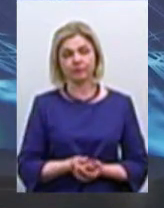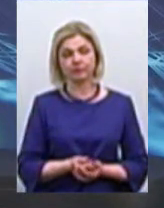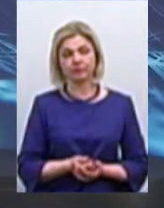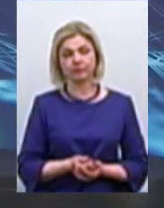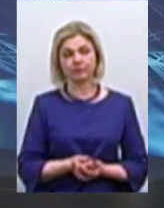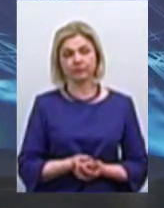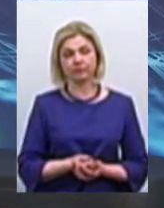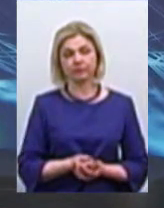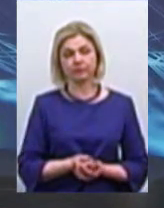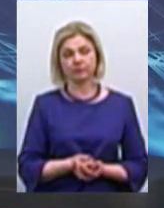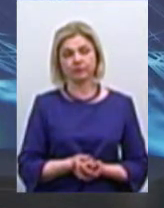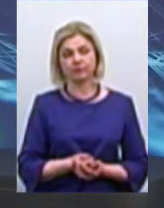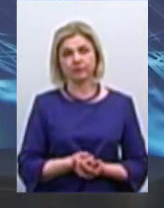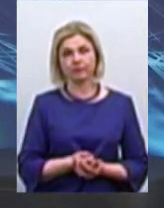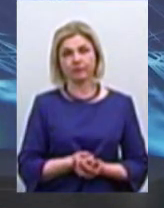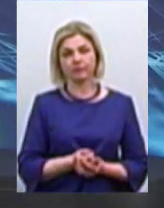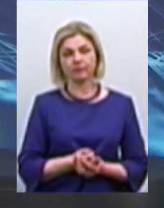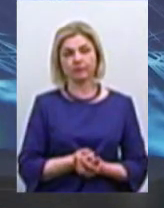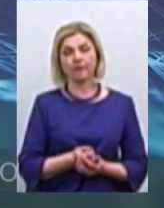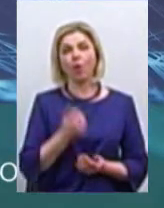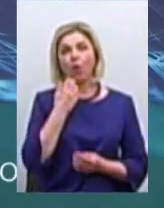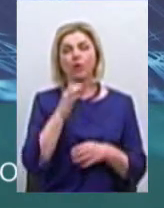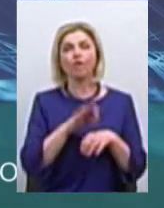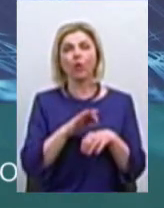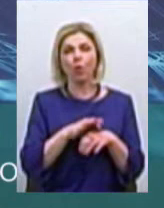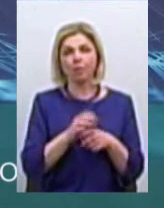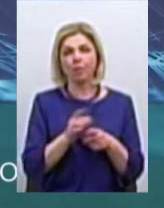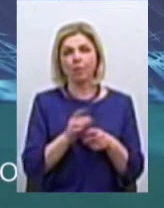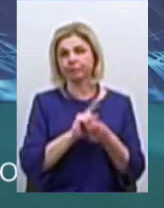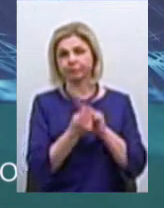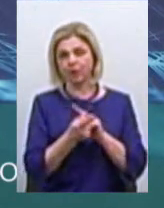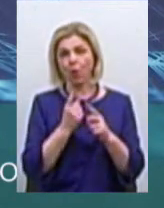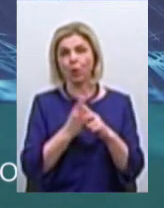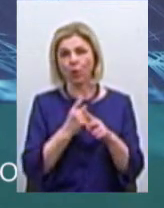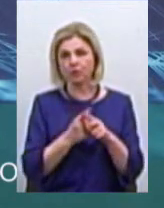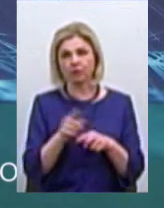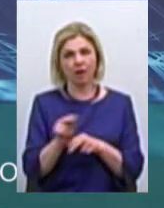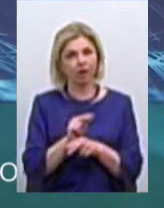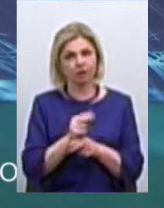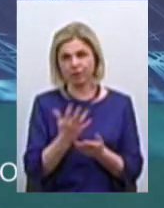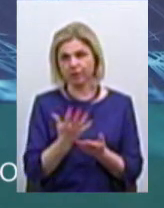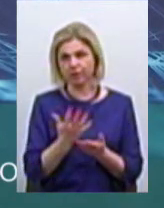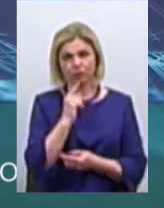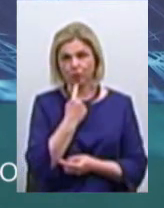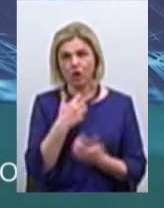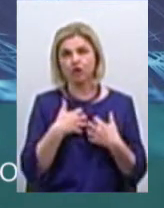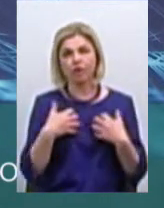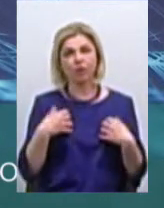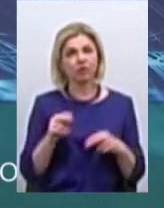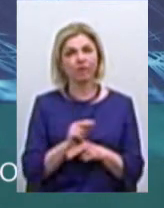хвороба перебігає таку хронічну хворобу, то вона майже невиліковна. Тварину вилічити не